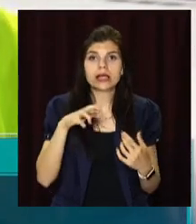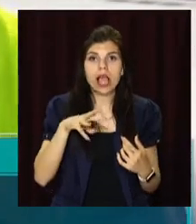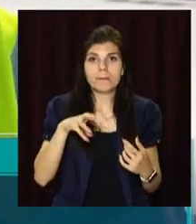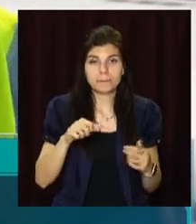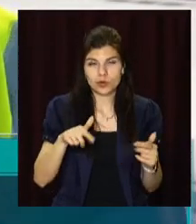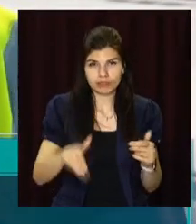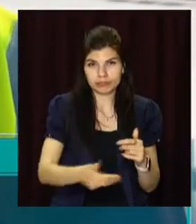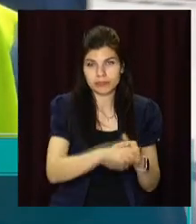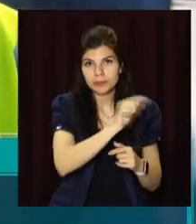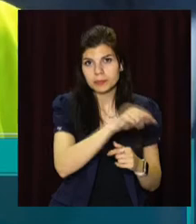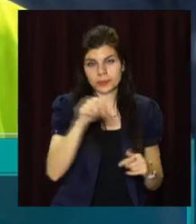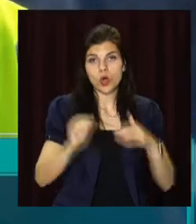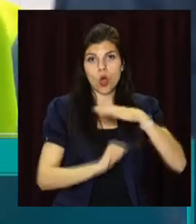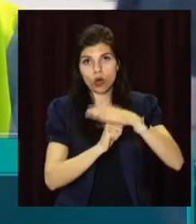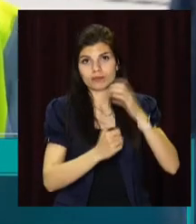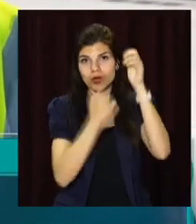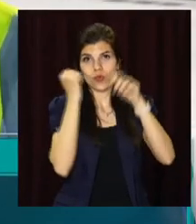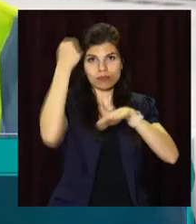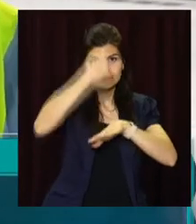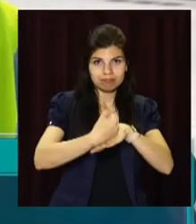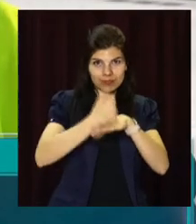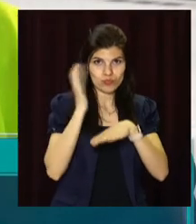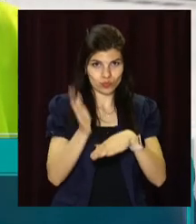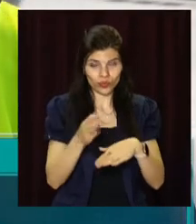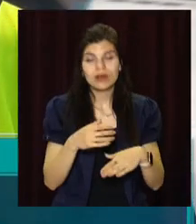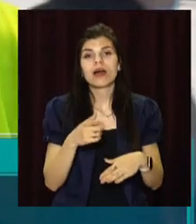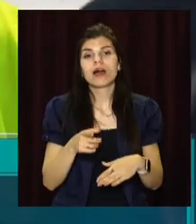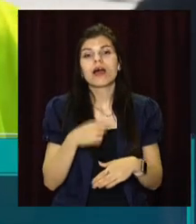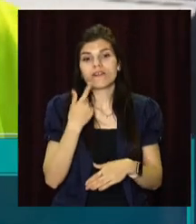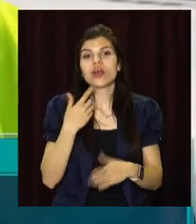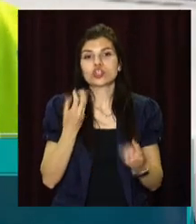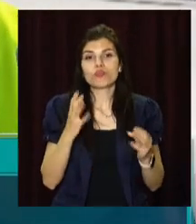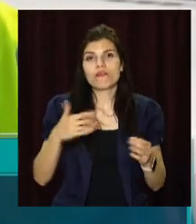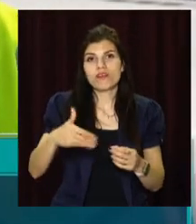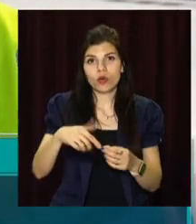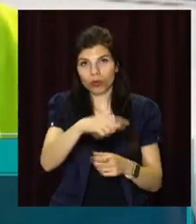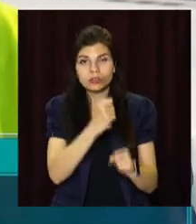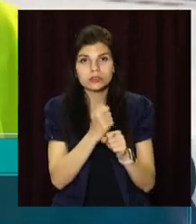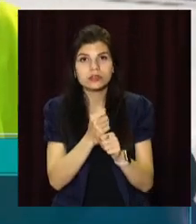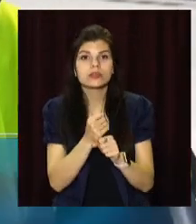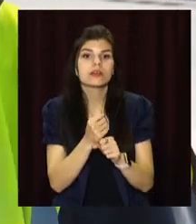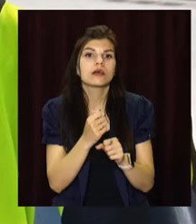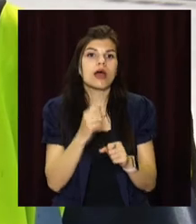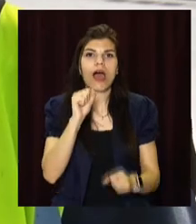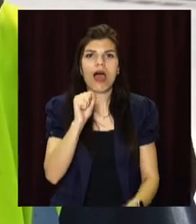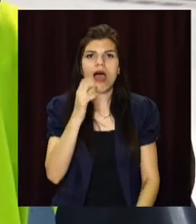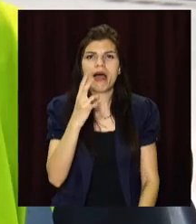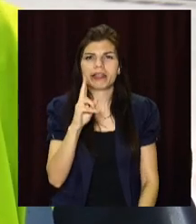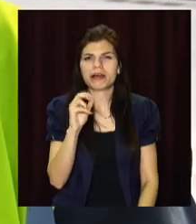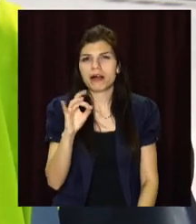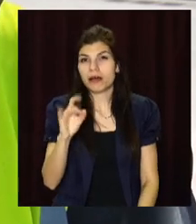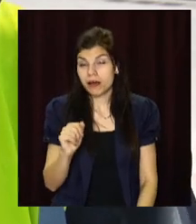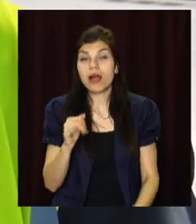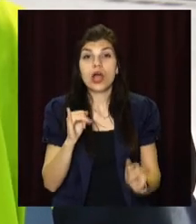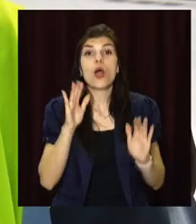під закладні, під опори. Будемо викапувати остальні ямки, зробити закладні, анкера встановлювати, і